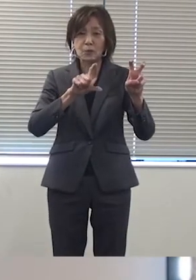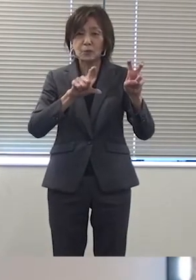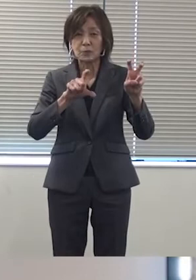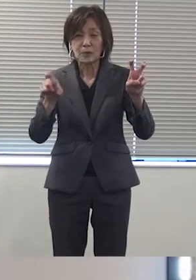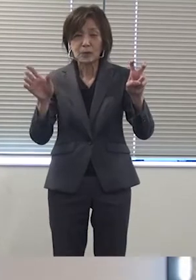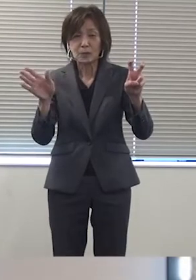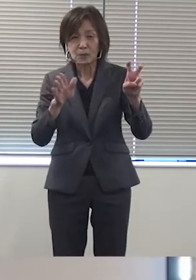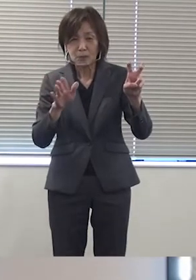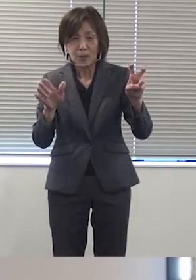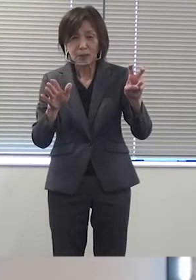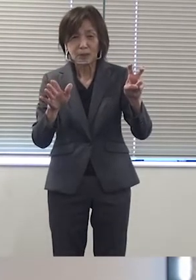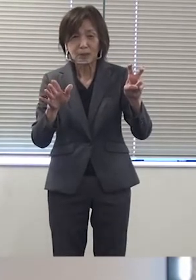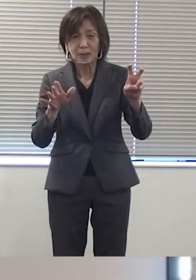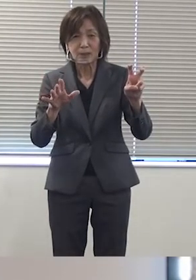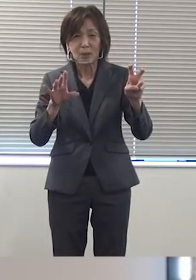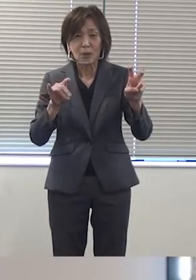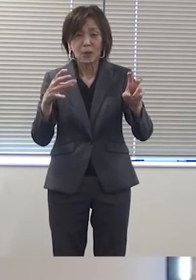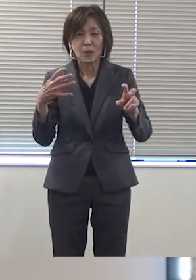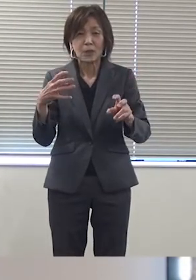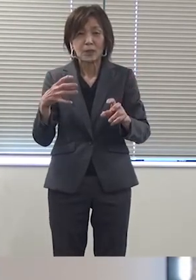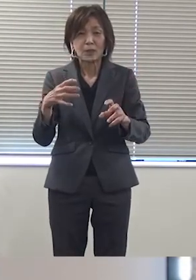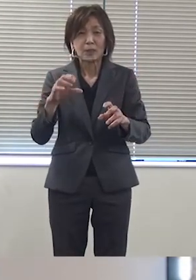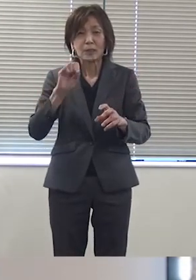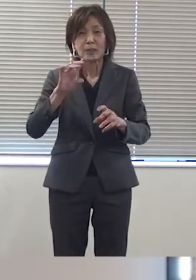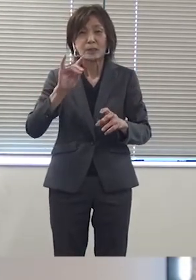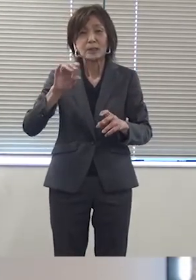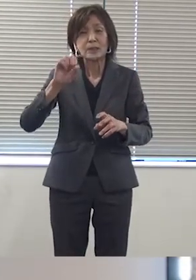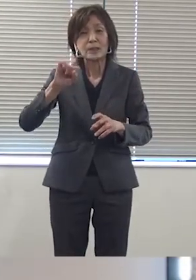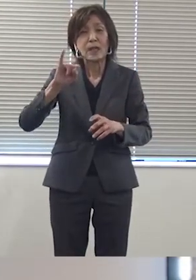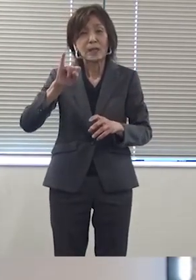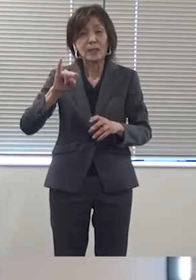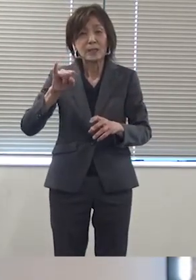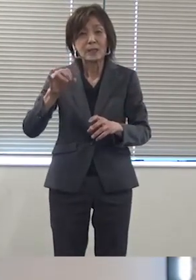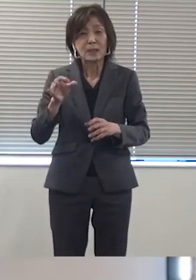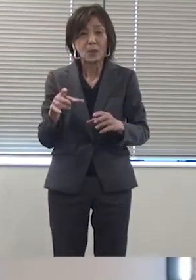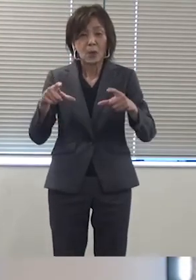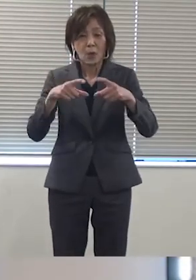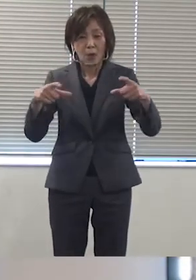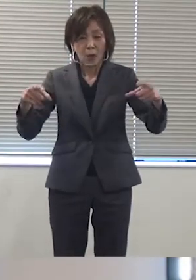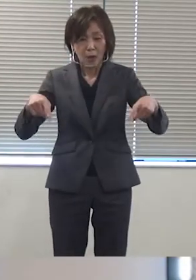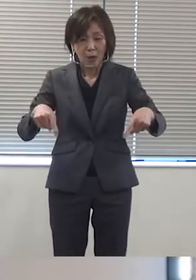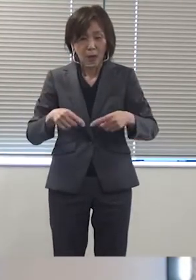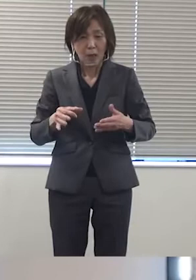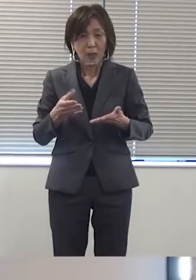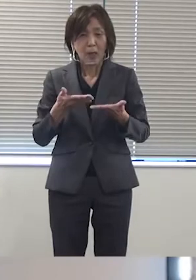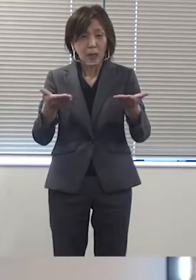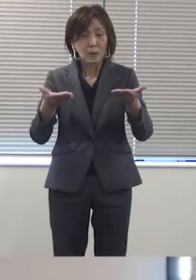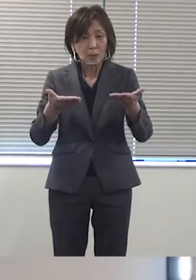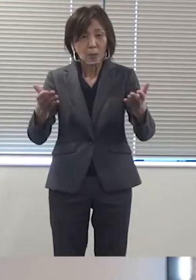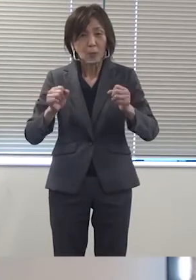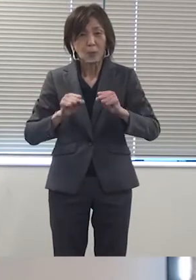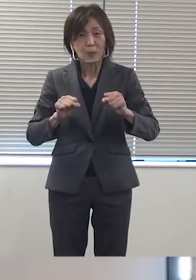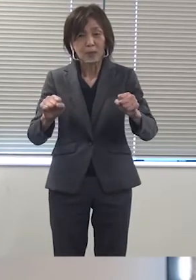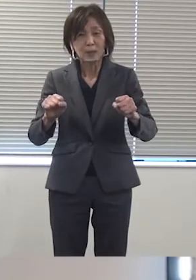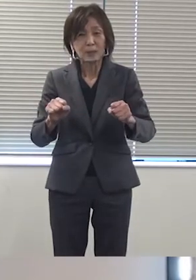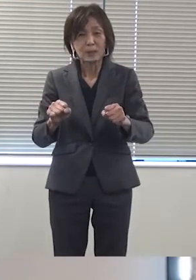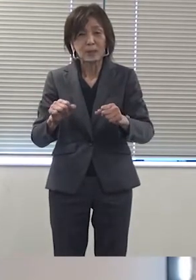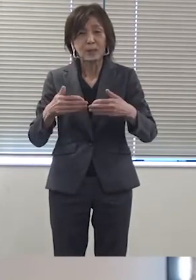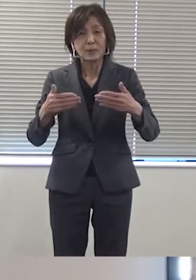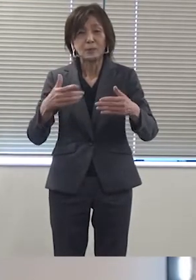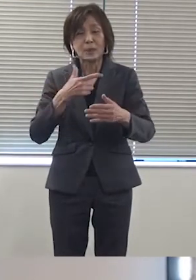政を運営していきたいというふうに思います。中井とかと、 はい、ありがとうございます。では先ほど